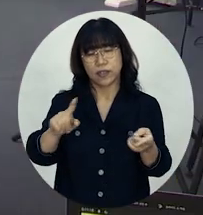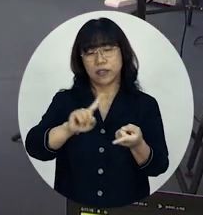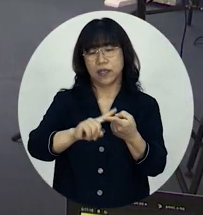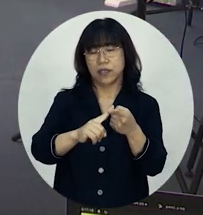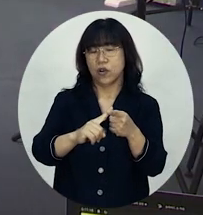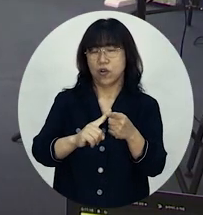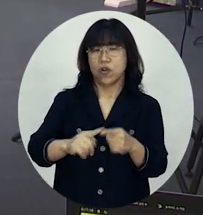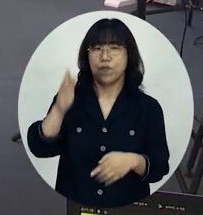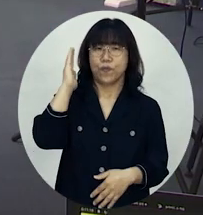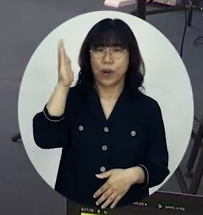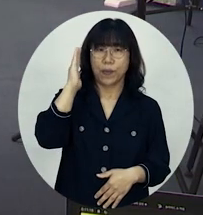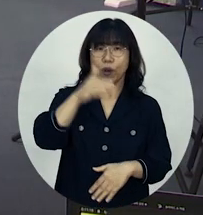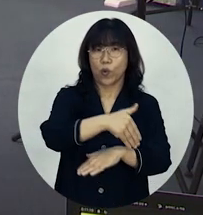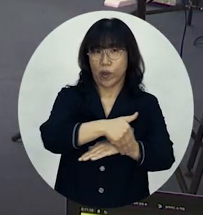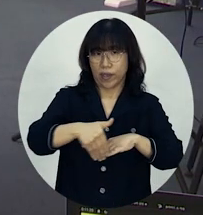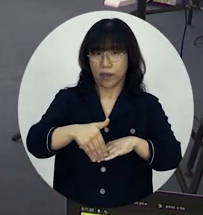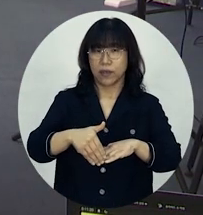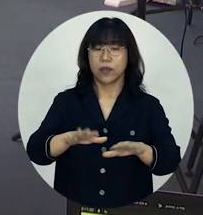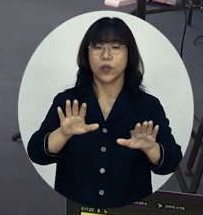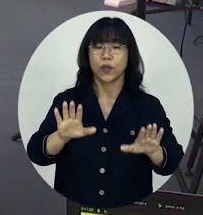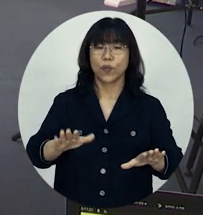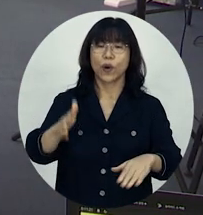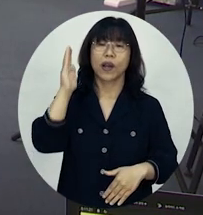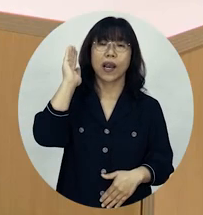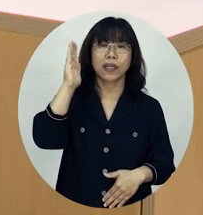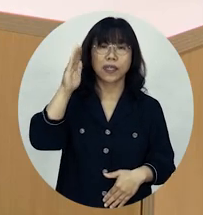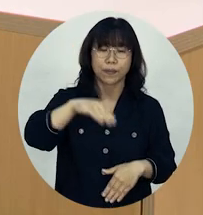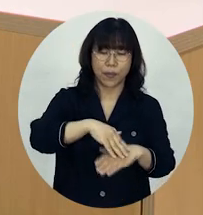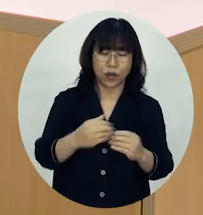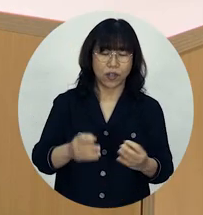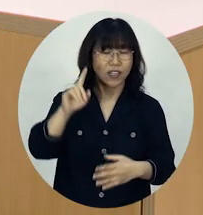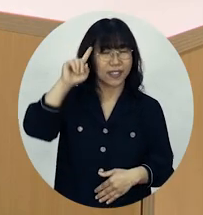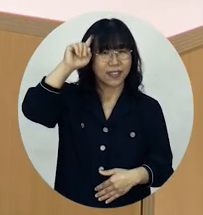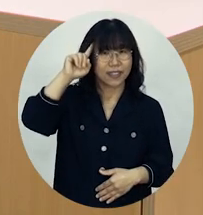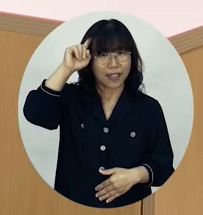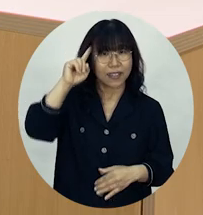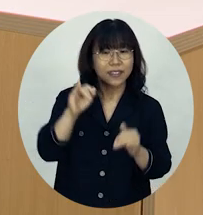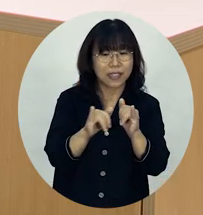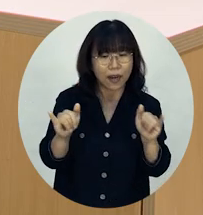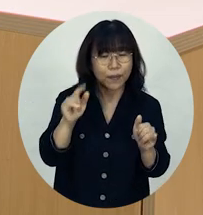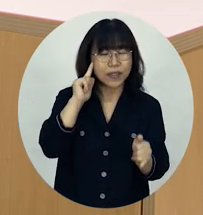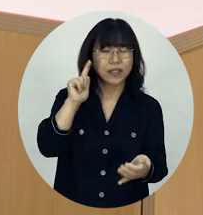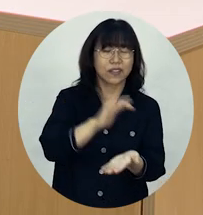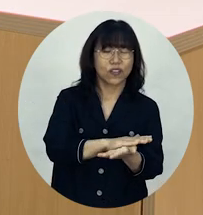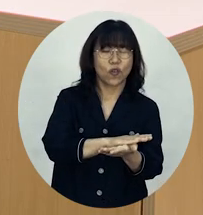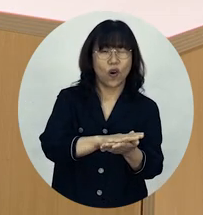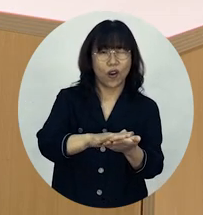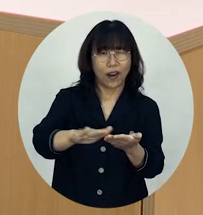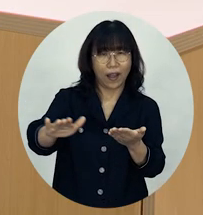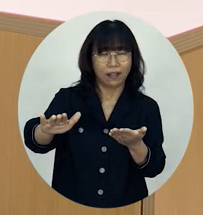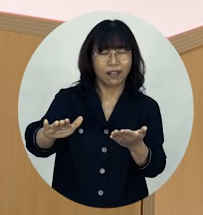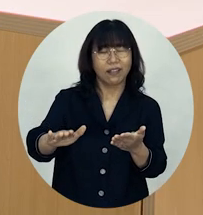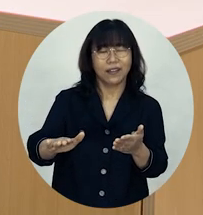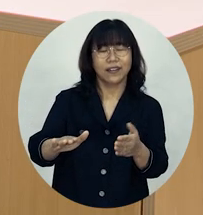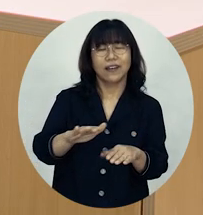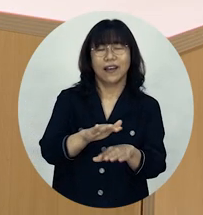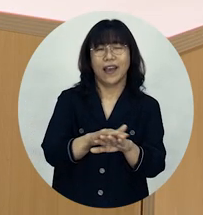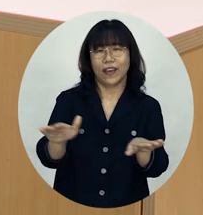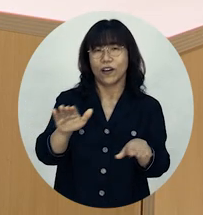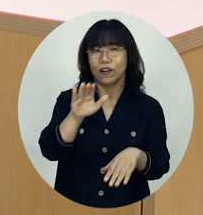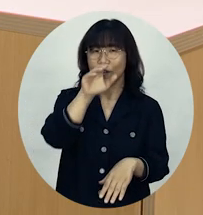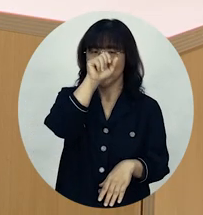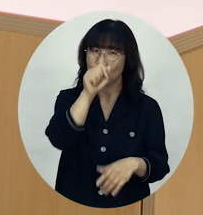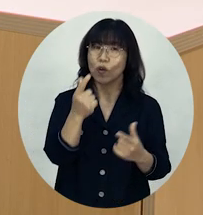식습관을 소개할 예정입니다 이번 강의가 명절 스트레스를 겪고 있는 분들에게 속시원한 은